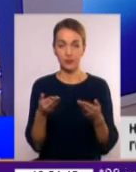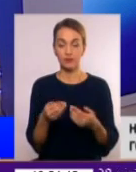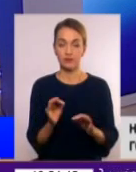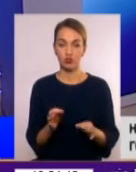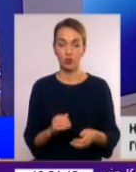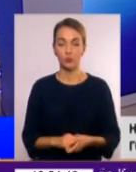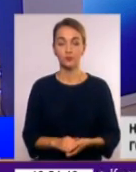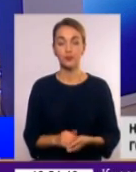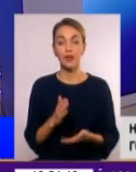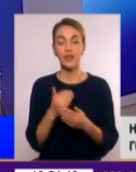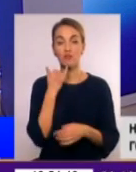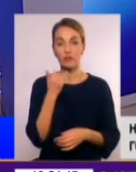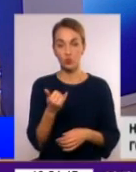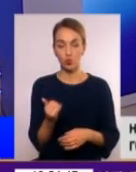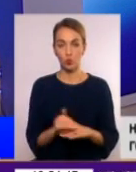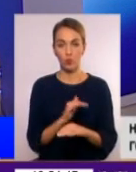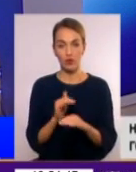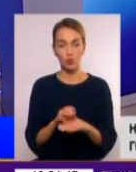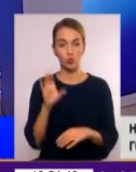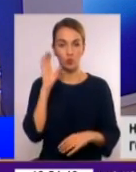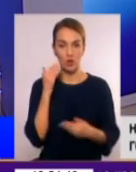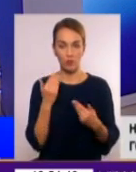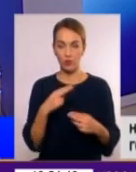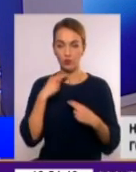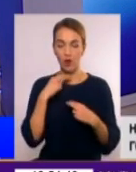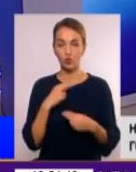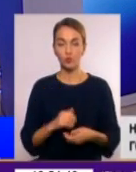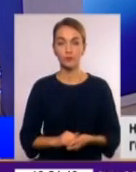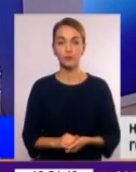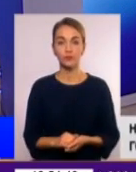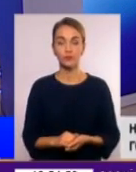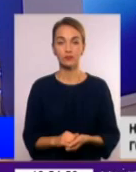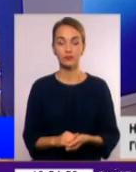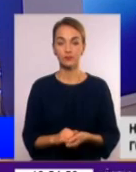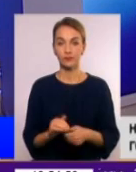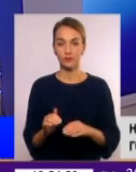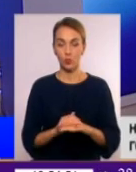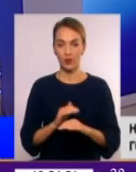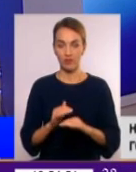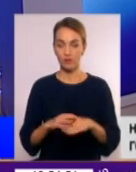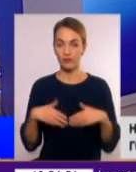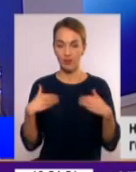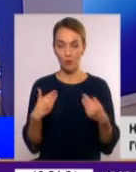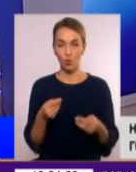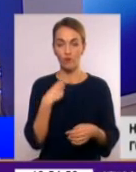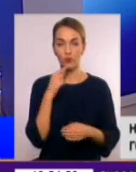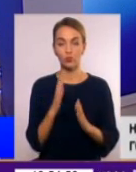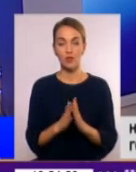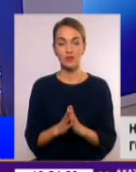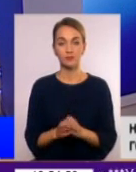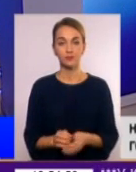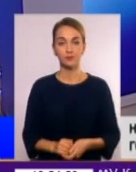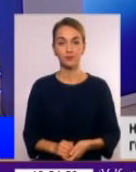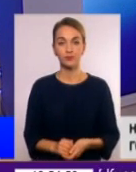Звичайно. Mm-hmm. Є телефонний дзвіночок. Доброго вечора, будь ласка, ми вас слухаємо уважно. Добрий вечір. Вітаємо, будь ласка, говоріть.